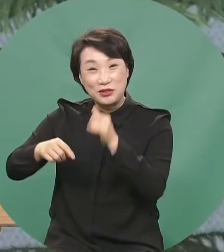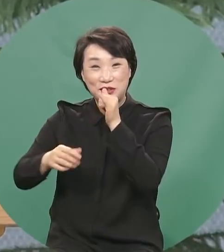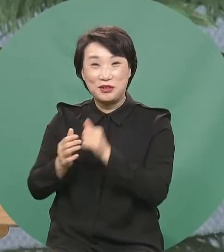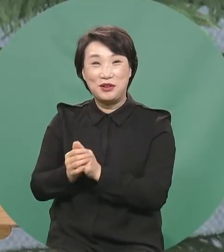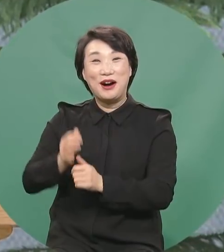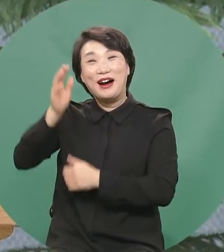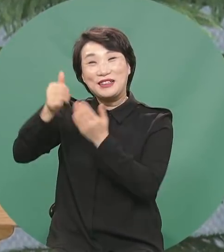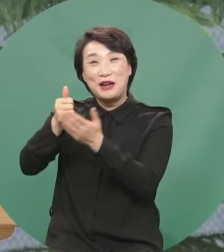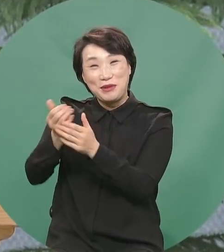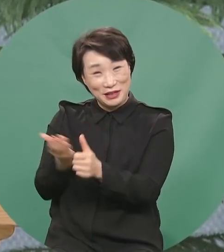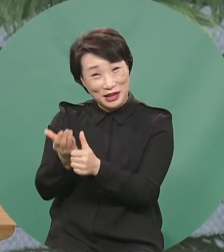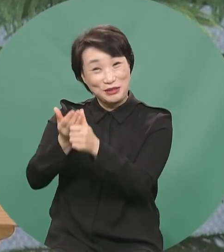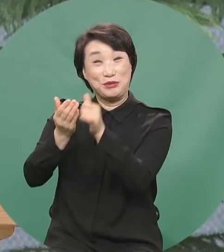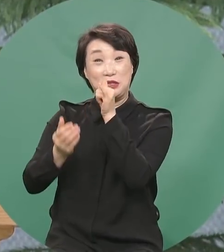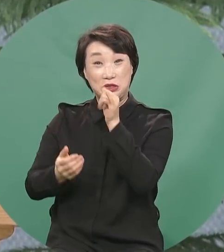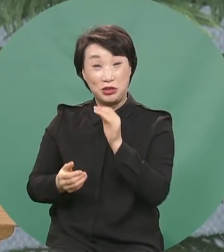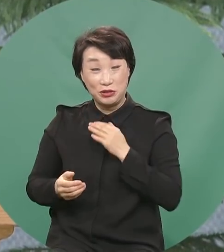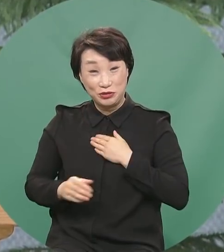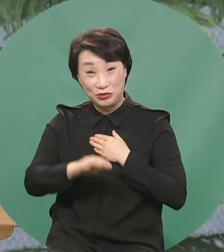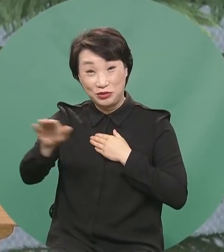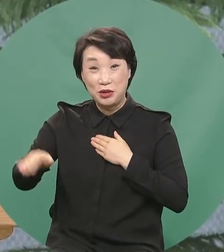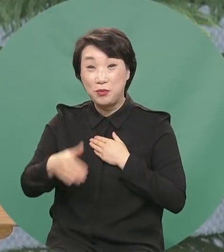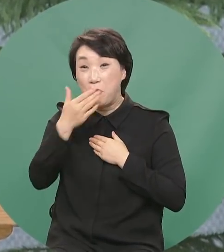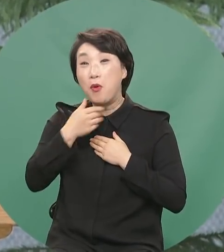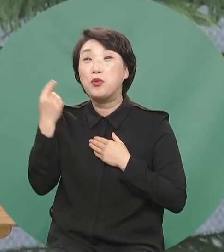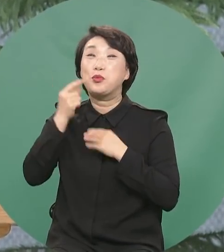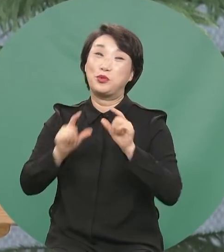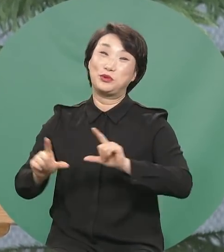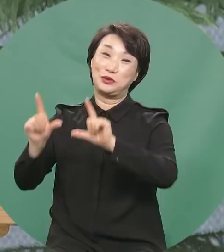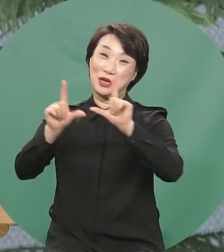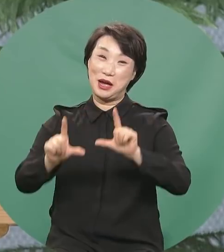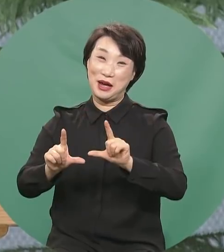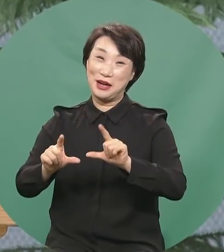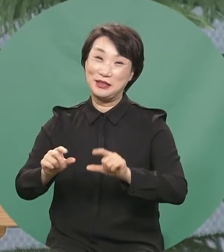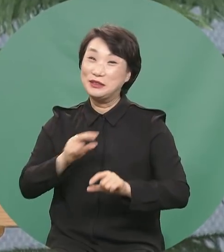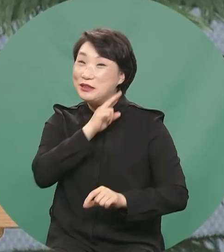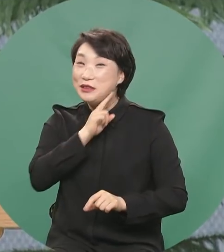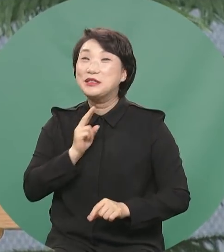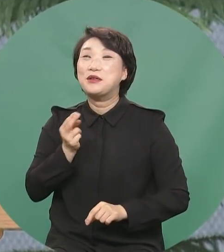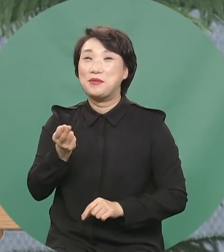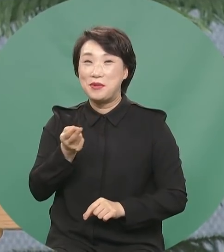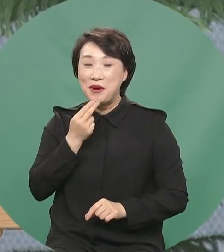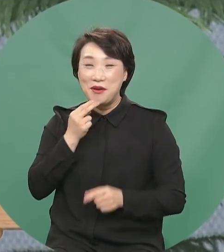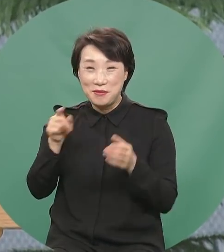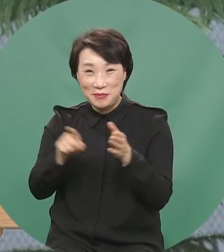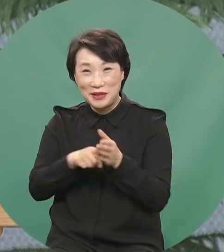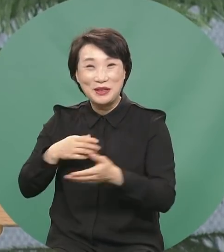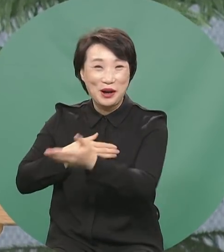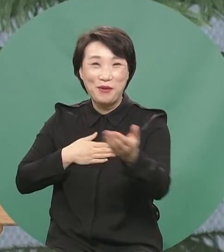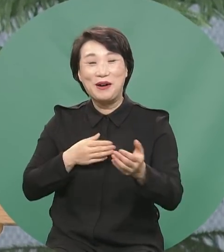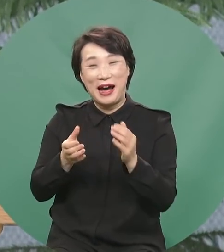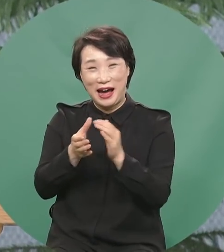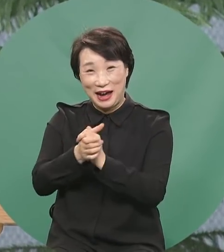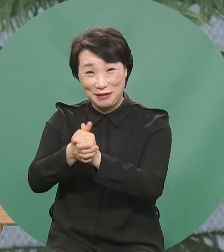받고 양육을 받으며 복음으로 산다는 사실을 의심 없이 믿어주시면 아멘 합시다.